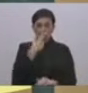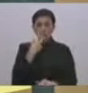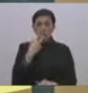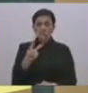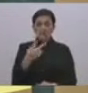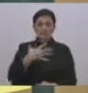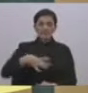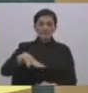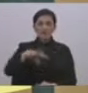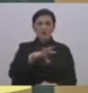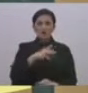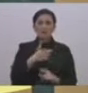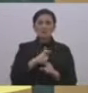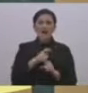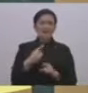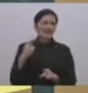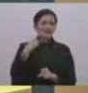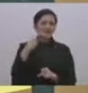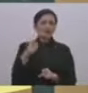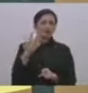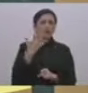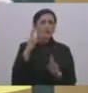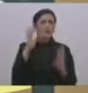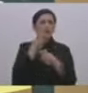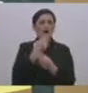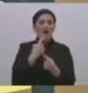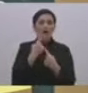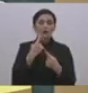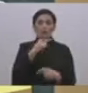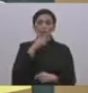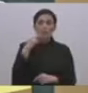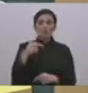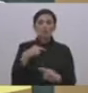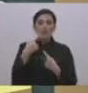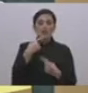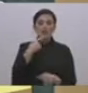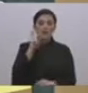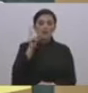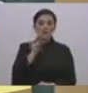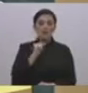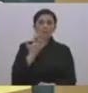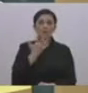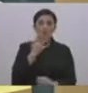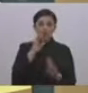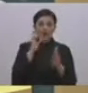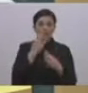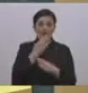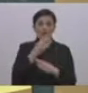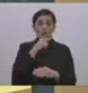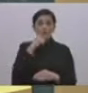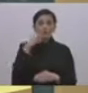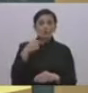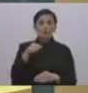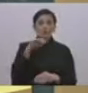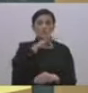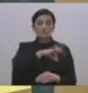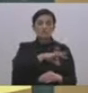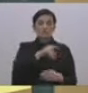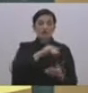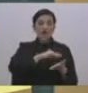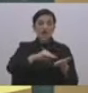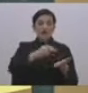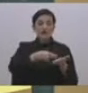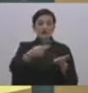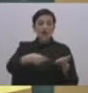საქართველოში, ძალიან რომ წკით, რომელ ღალატია ლაპარაკი, ამას რუსები ლაპარაკობენო. Romel Galatia, da, imi rusebi sa sargeblot rezoluție, vreau